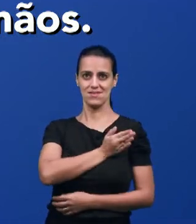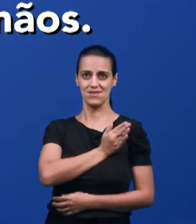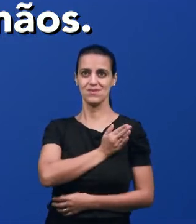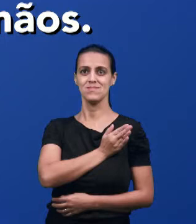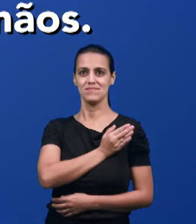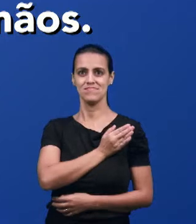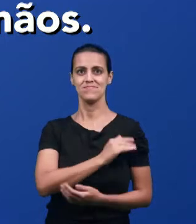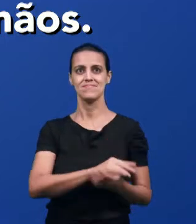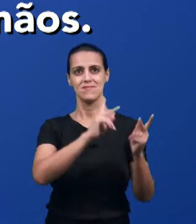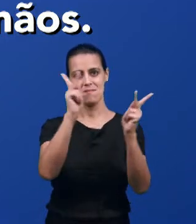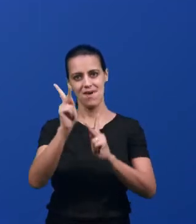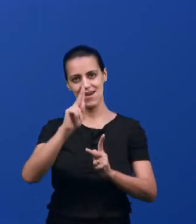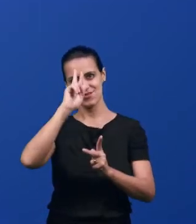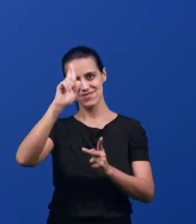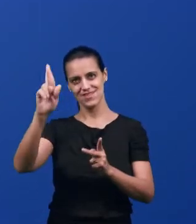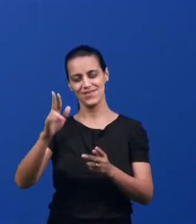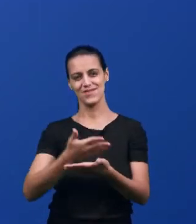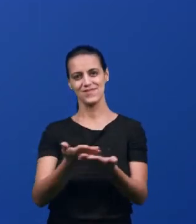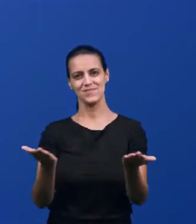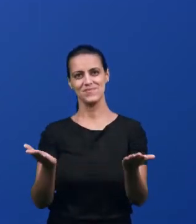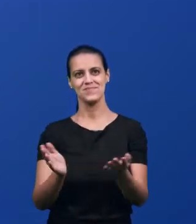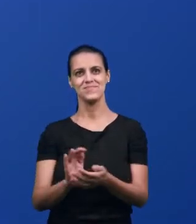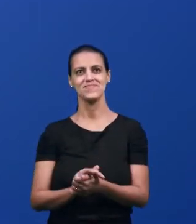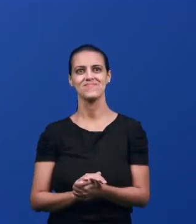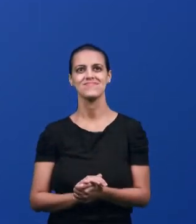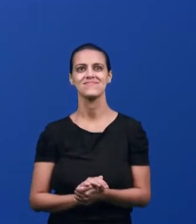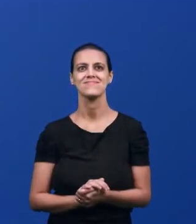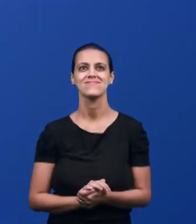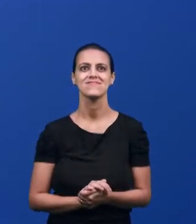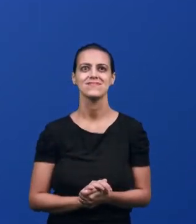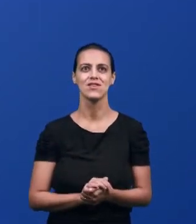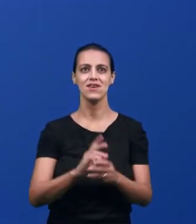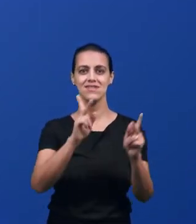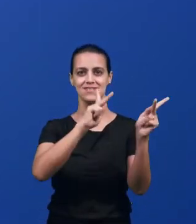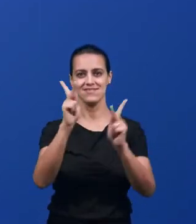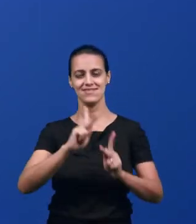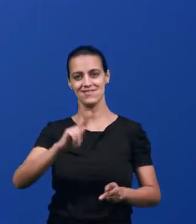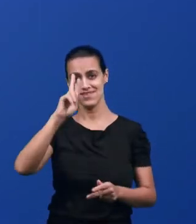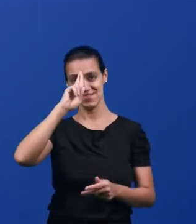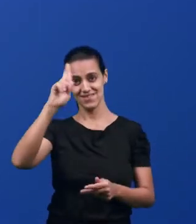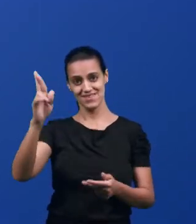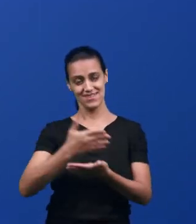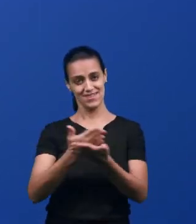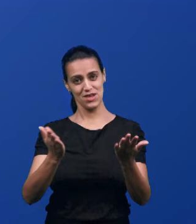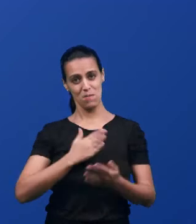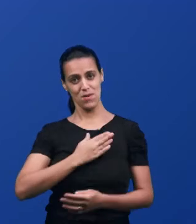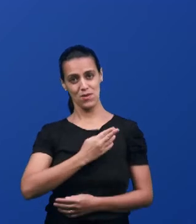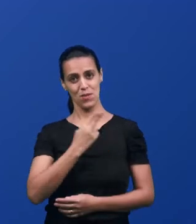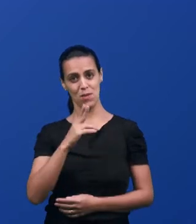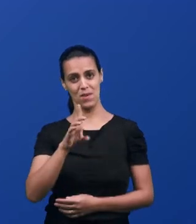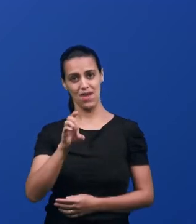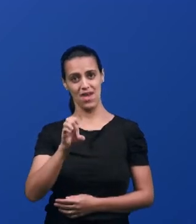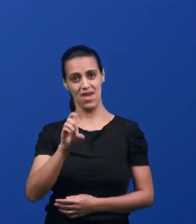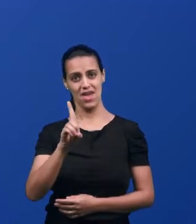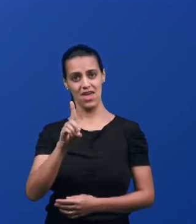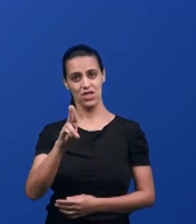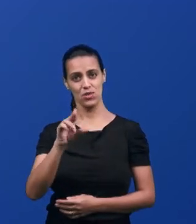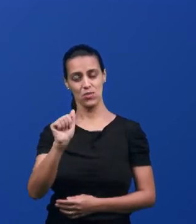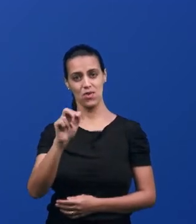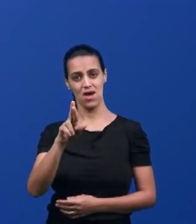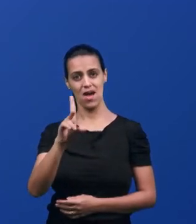j'ai caché ta parole dans mon cœur pour ne pas prêcher contre toi. L'appel du Seigneur. La paix du Seigneur, mes frères. Mon nom est